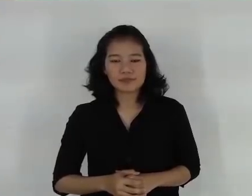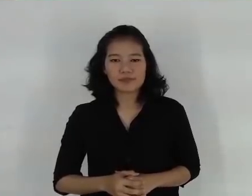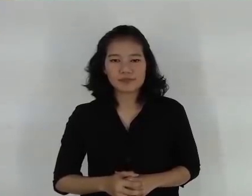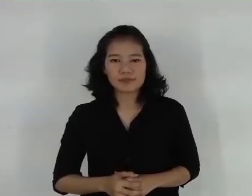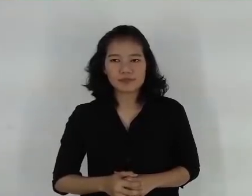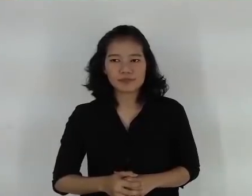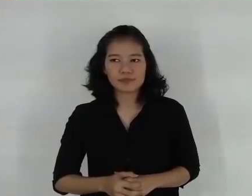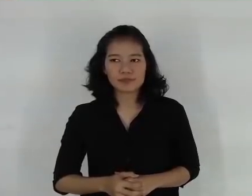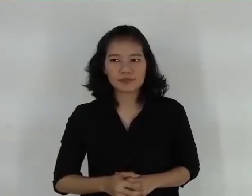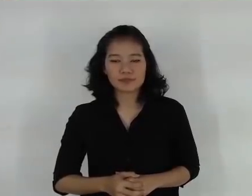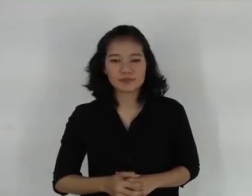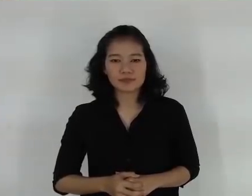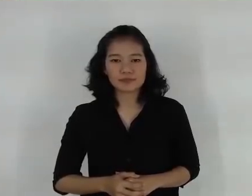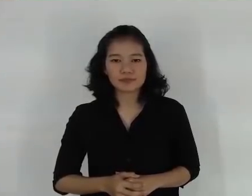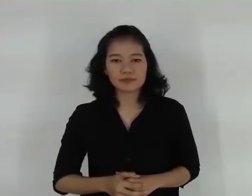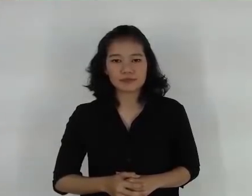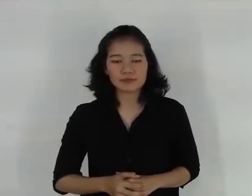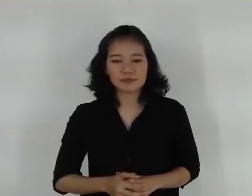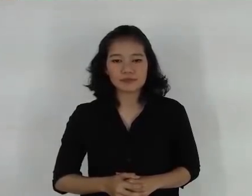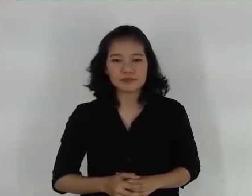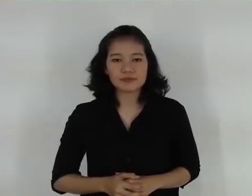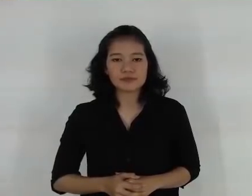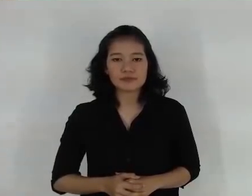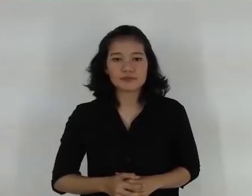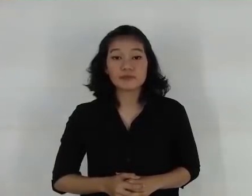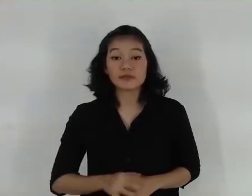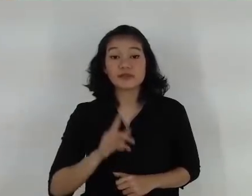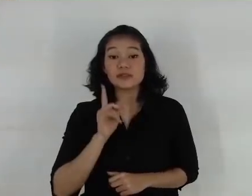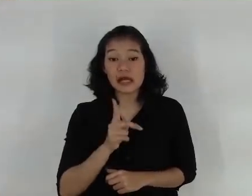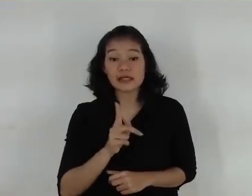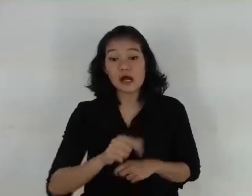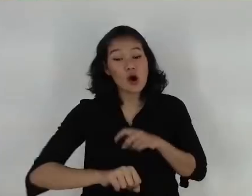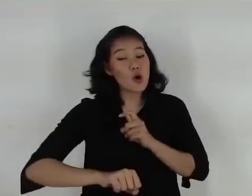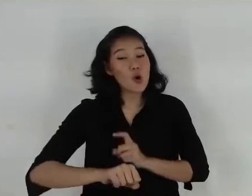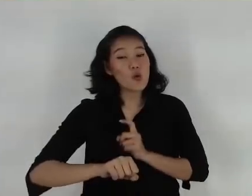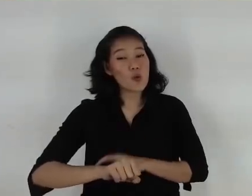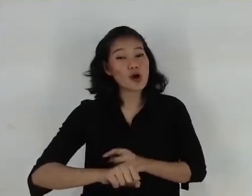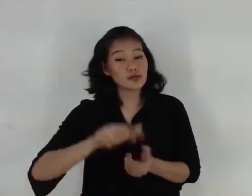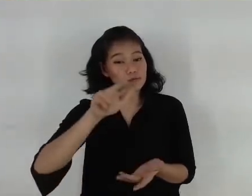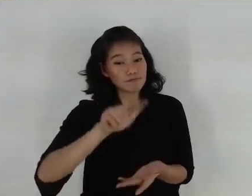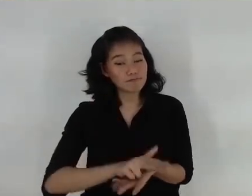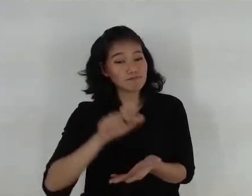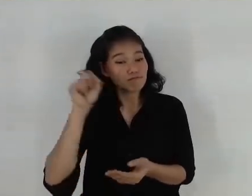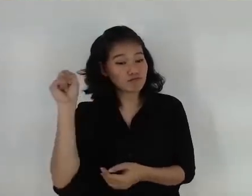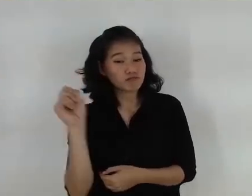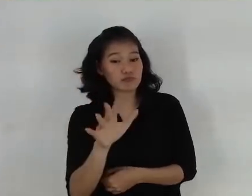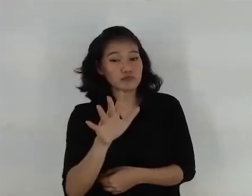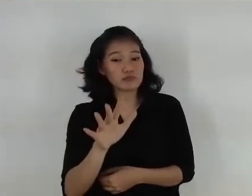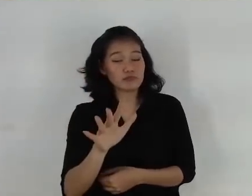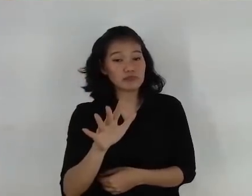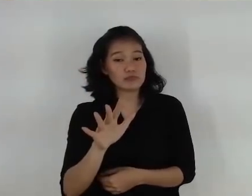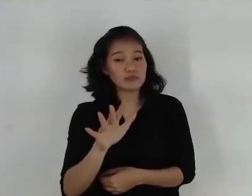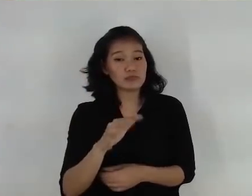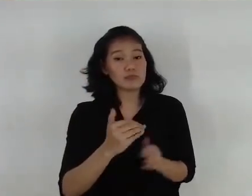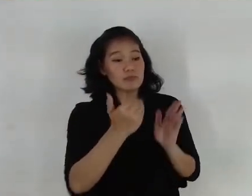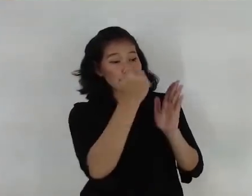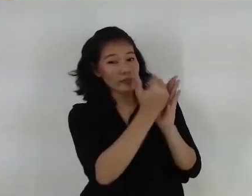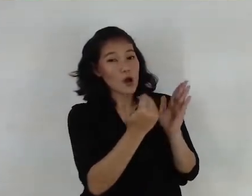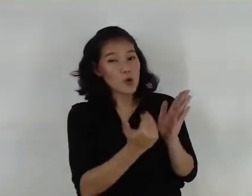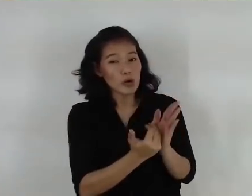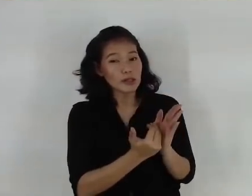bunyinya Hai dan ketika genep waktu pentahiran menurut hukum Taurat